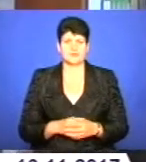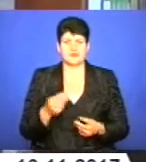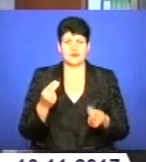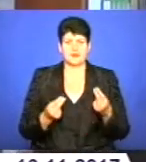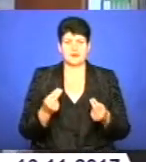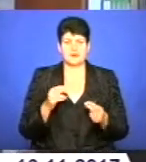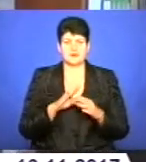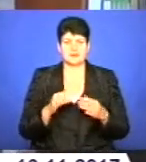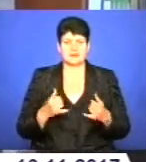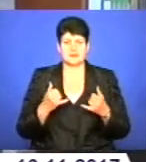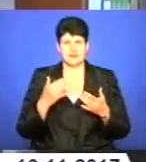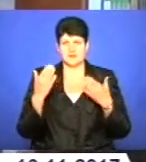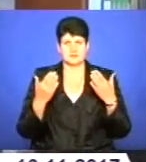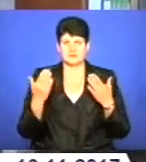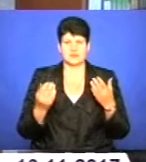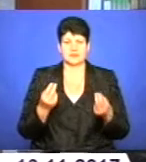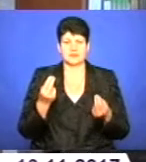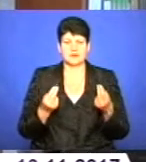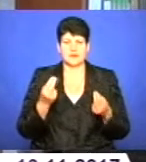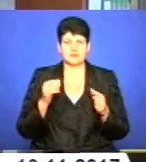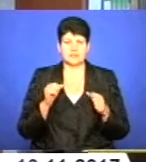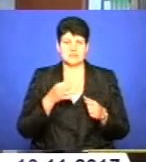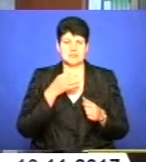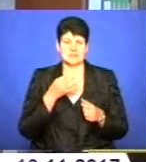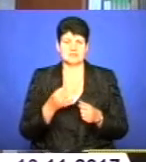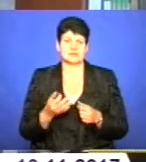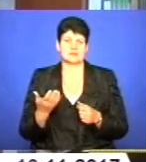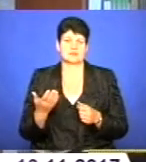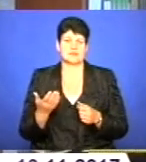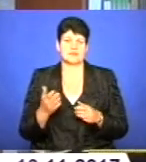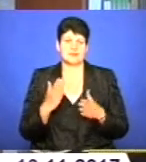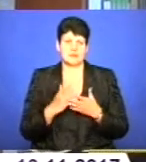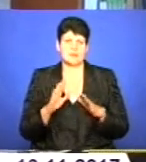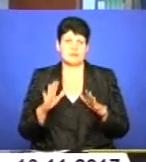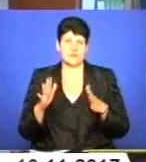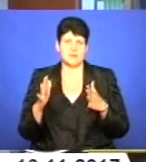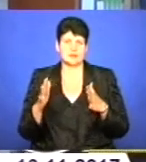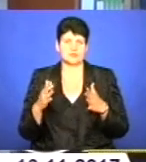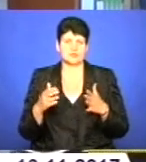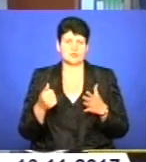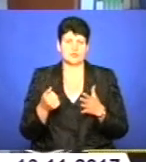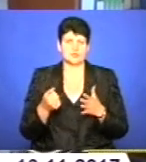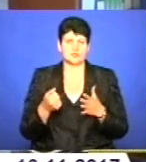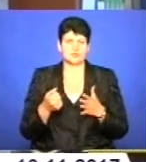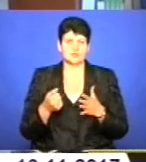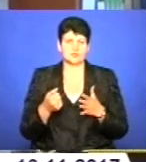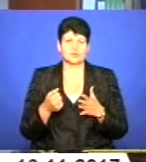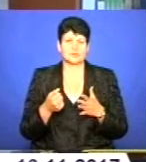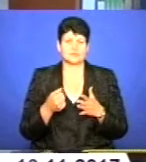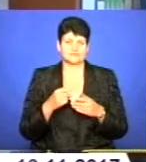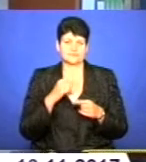не задля розваги. Гра така, можна сказати, навіть деколи, що моменти є, що десь трошки піджимає, тому